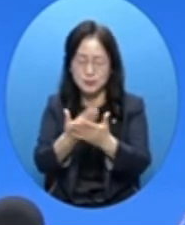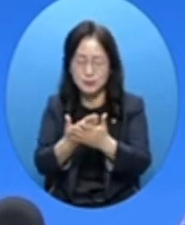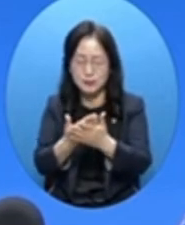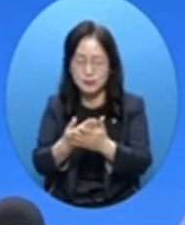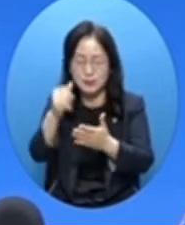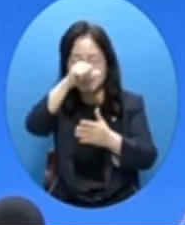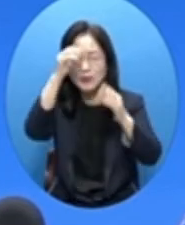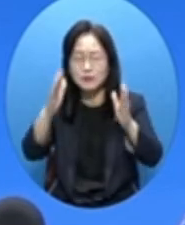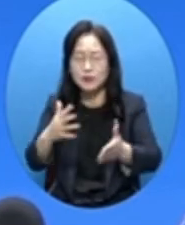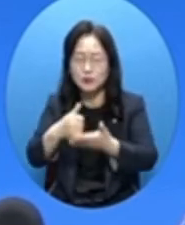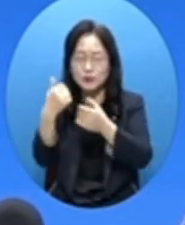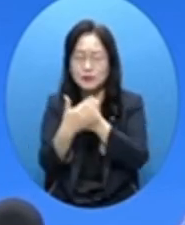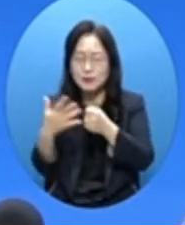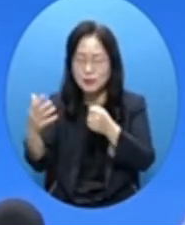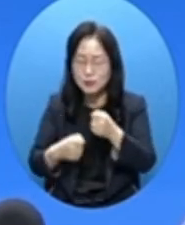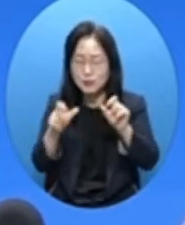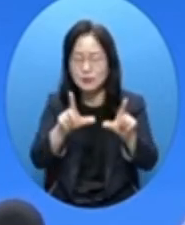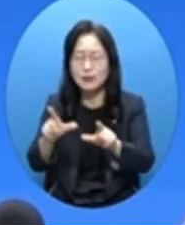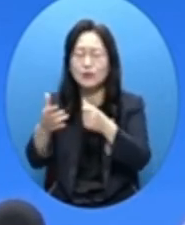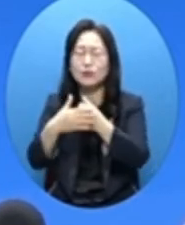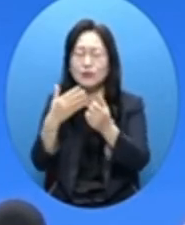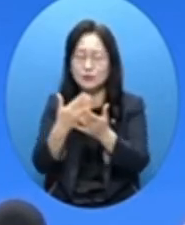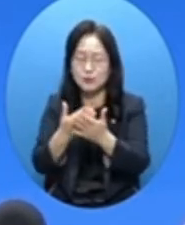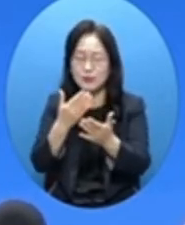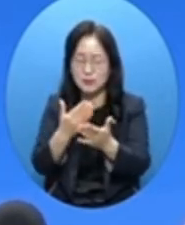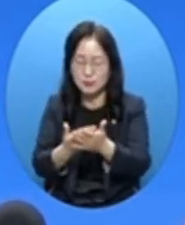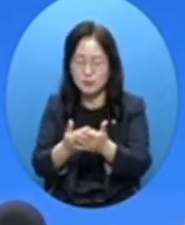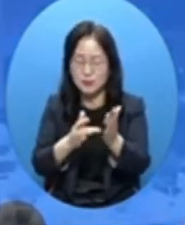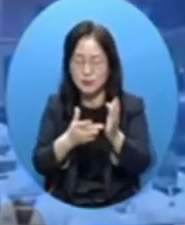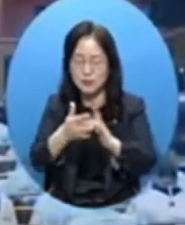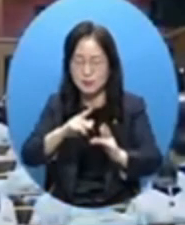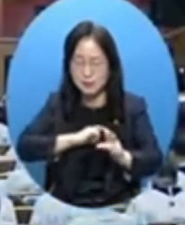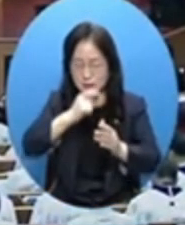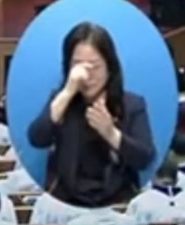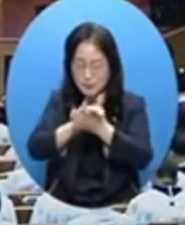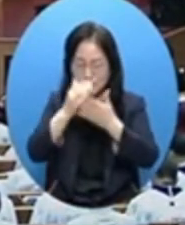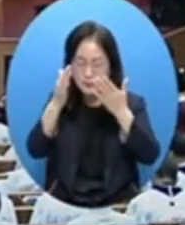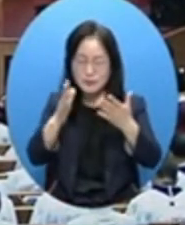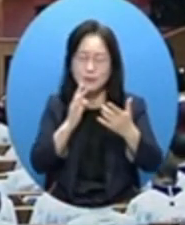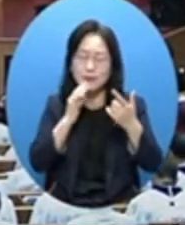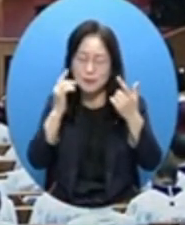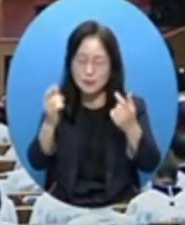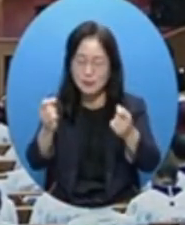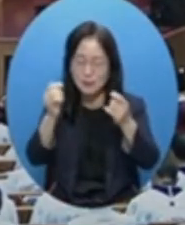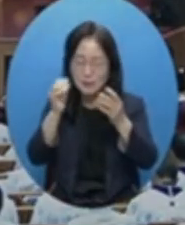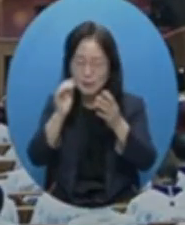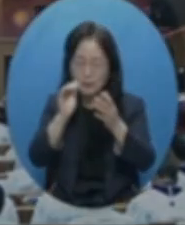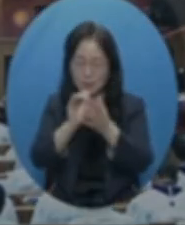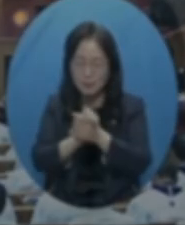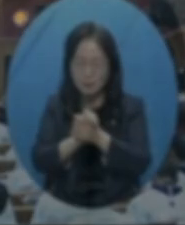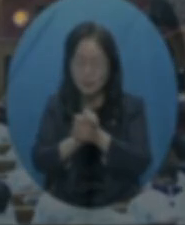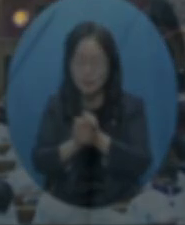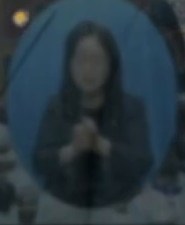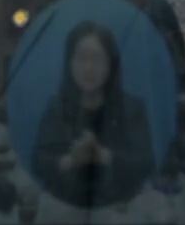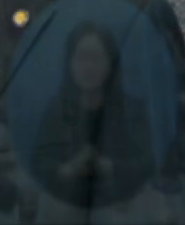한 평생 주님의 은혜 가운데 살게 하여 주시옵소서 예수님의 이름으로 기도 올리옵나이다 아멘